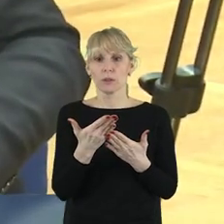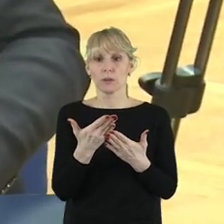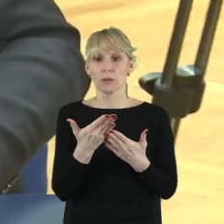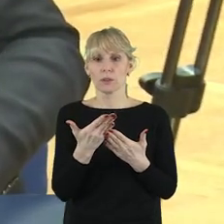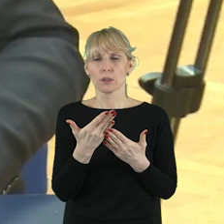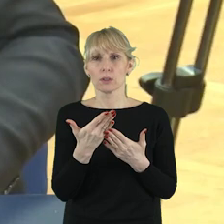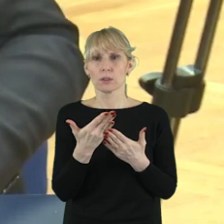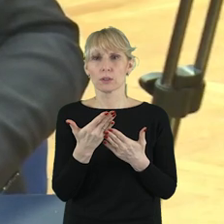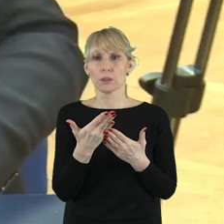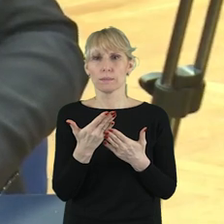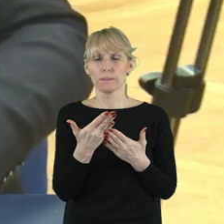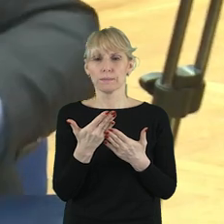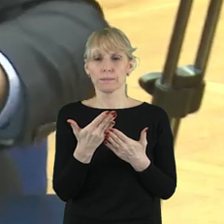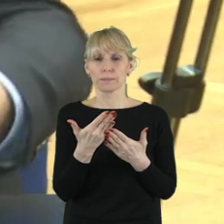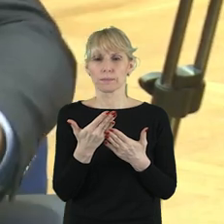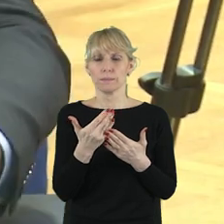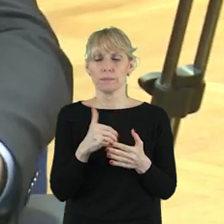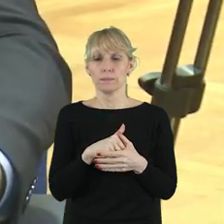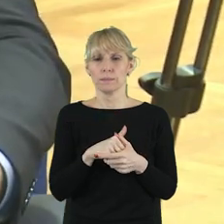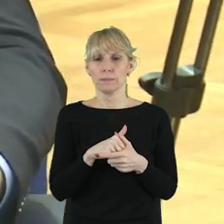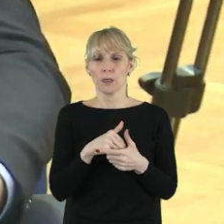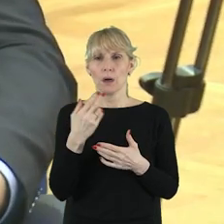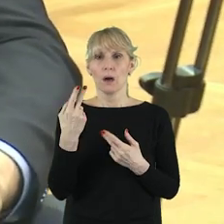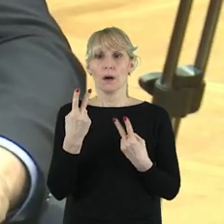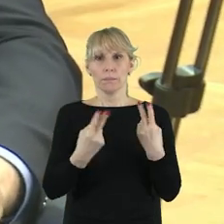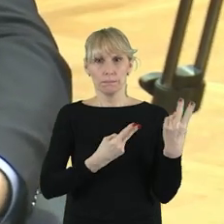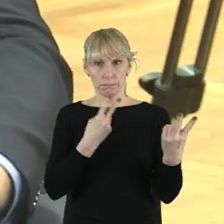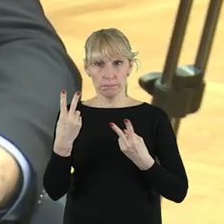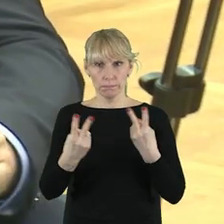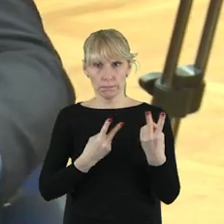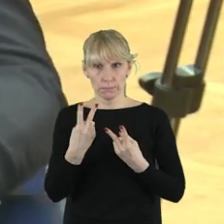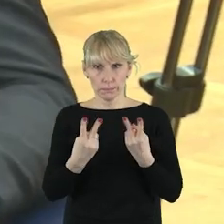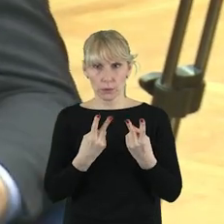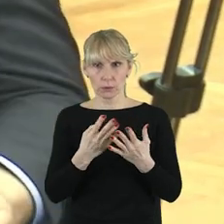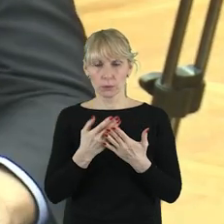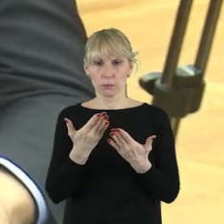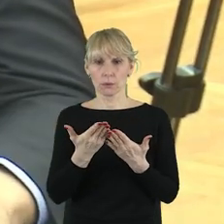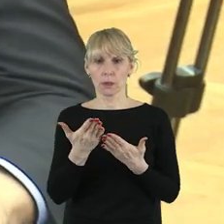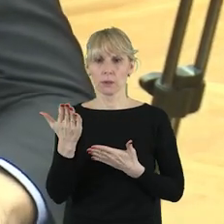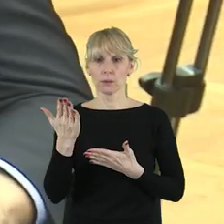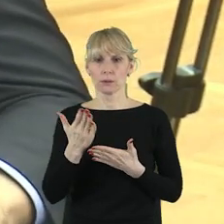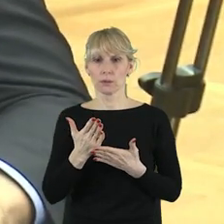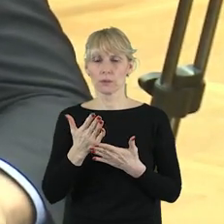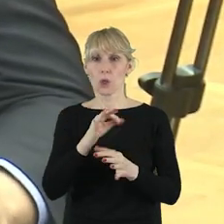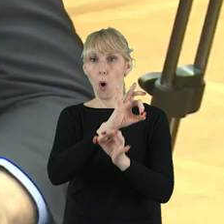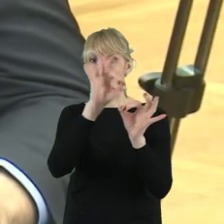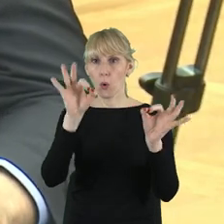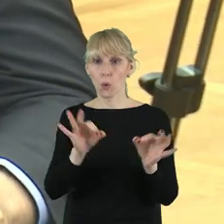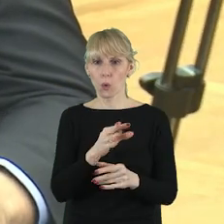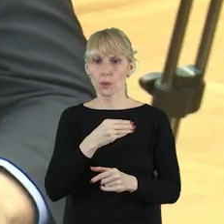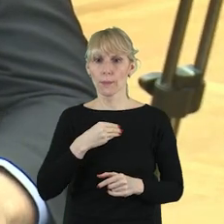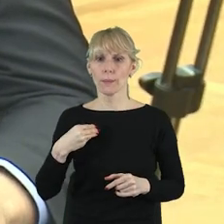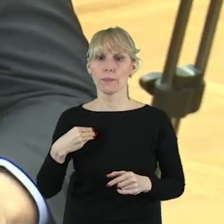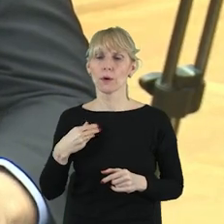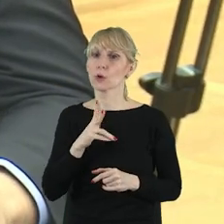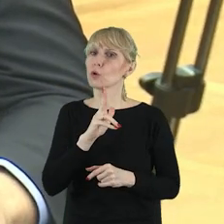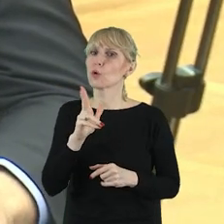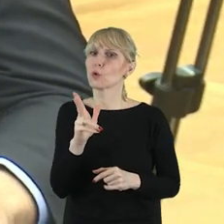poszukania w zasobie nawet ogólnopolskim kogoś, kto chciałby na